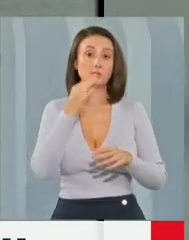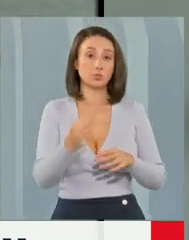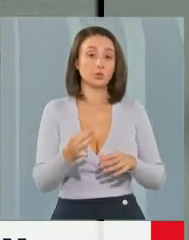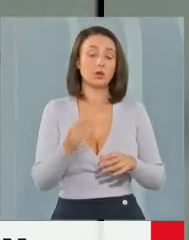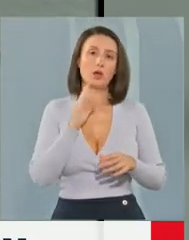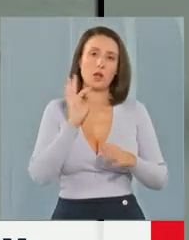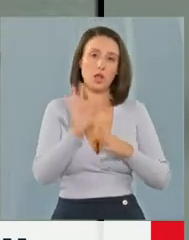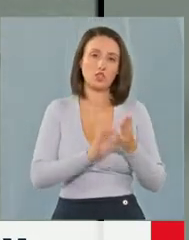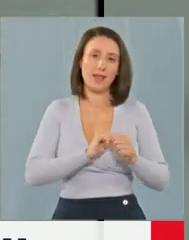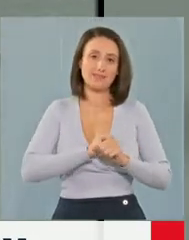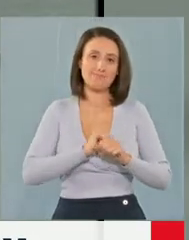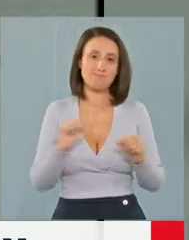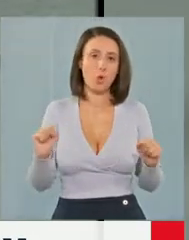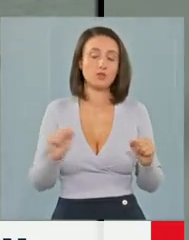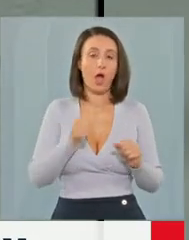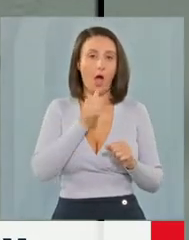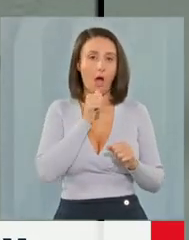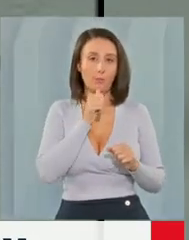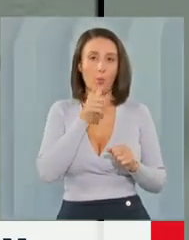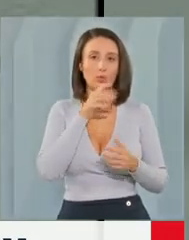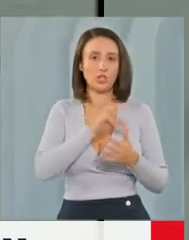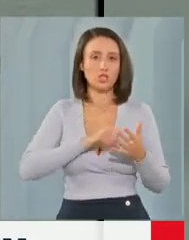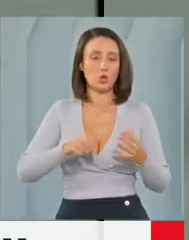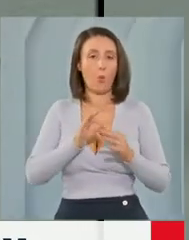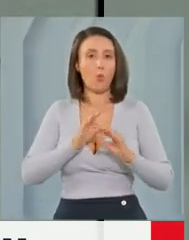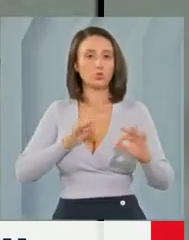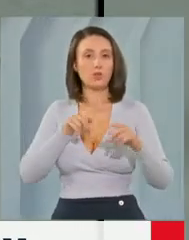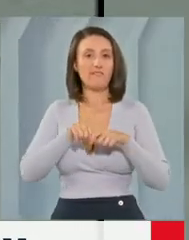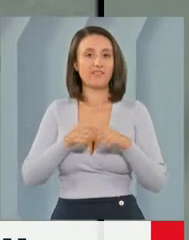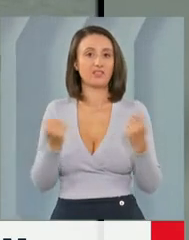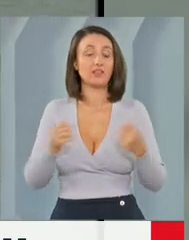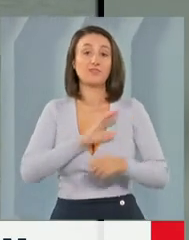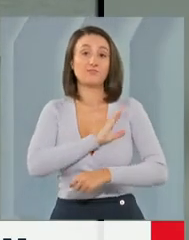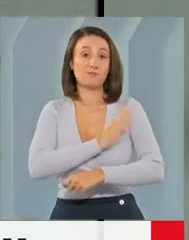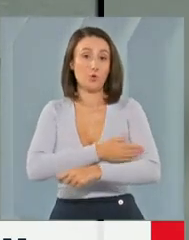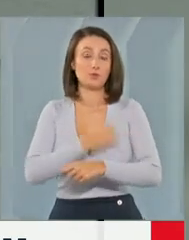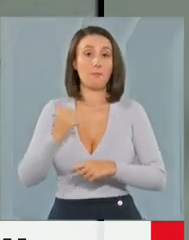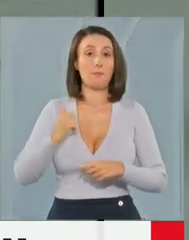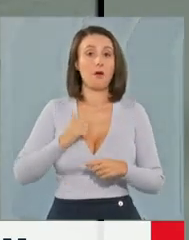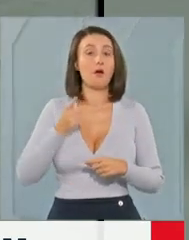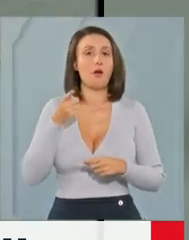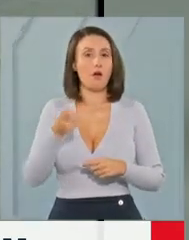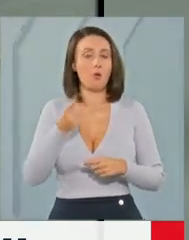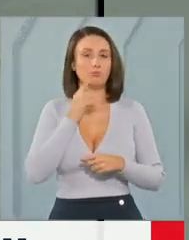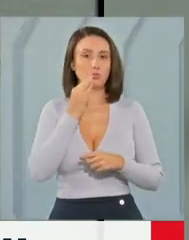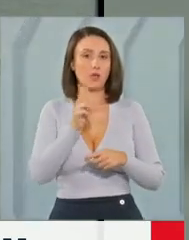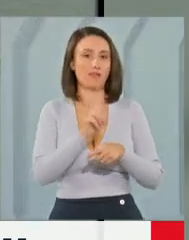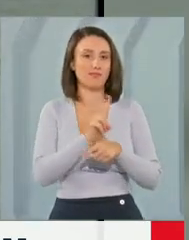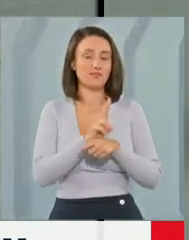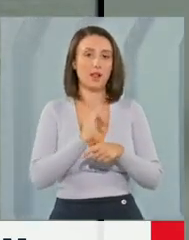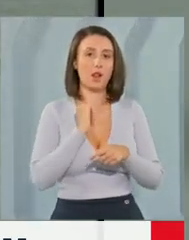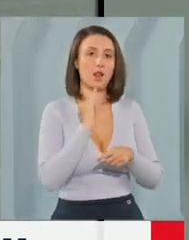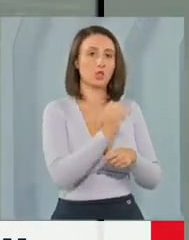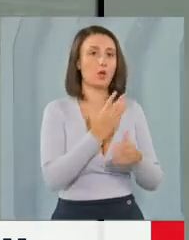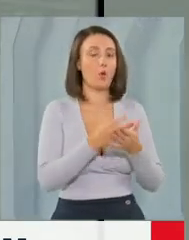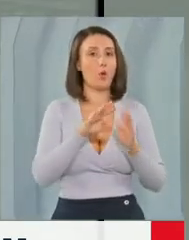că a înregistrat explozii subacvatice în zonele unde conductele au fost afectate. Forțele maritime din Danemarca au emis o avertizare de călătorie